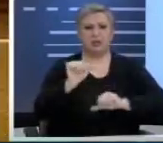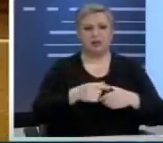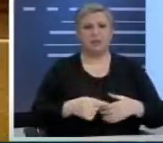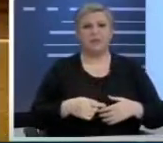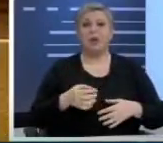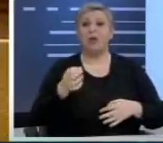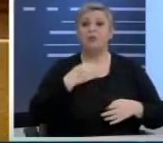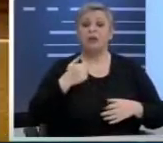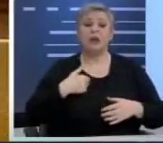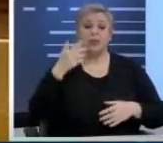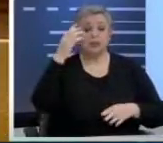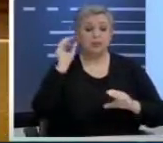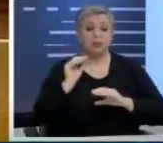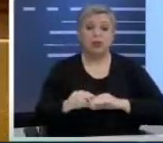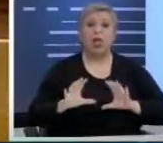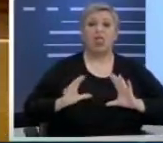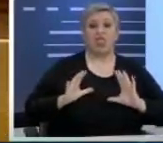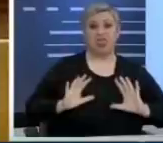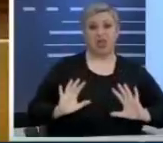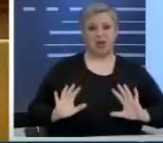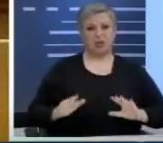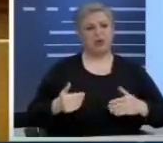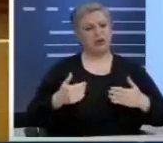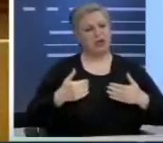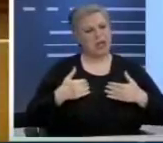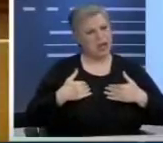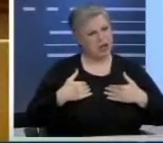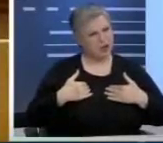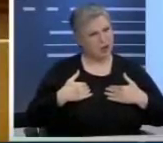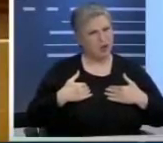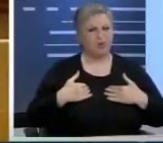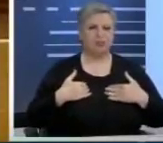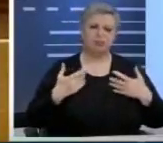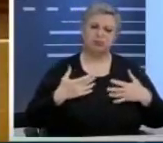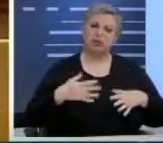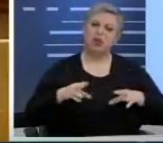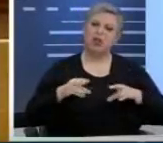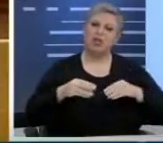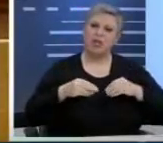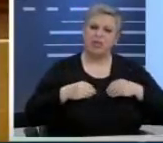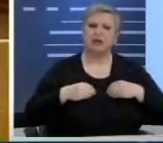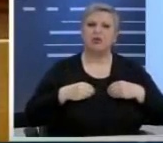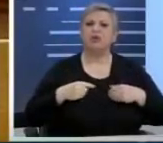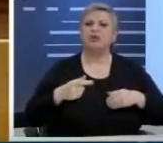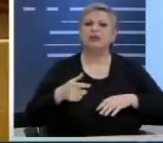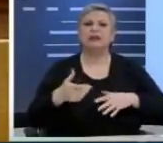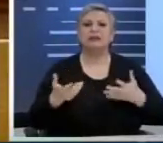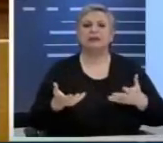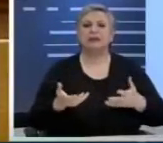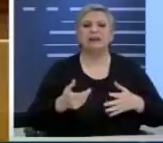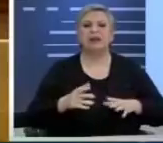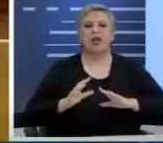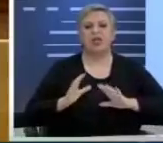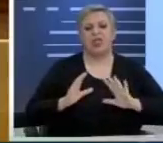στις επενδύσεις. Εγώ, επειδή είμαι καλός άνθρωπος, θα δεχτώ ότι δεν έχετε αλλεργία στις επενδύσεις. Αλλά έχετε